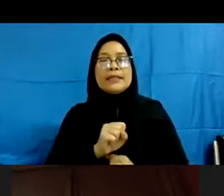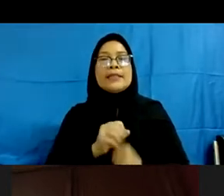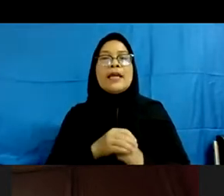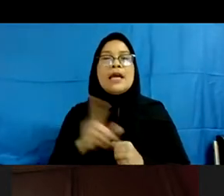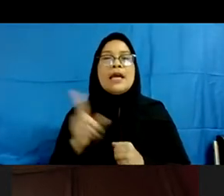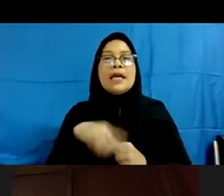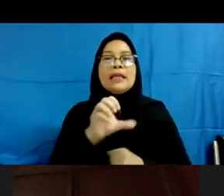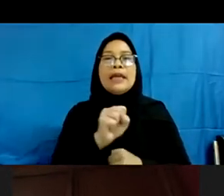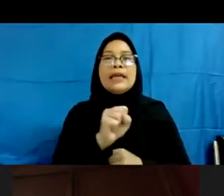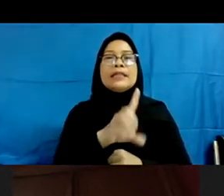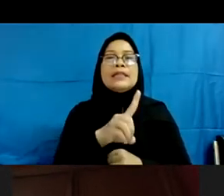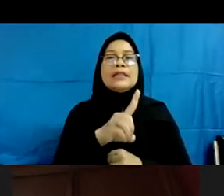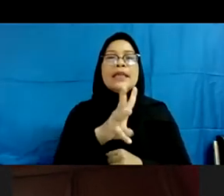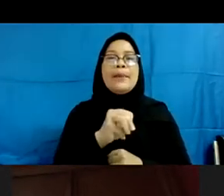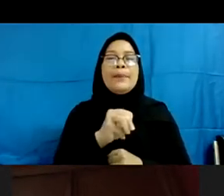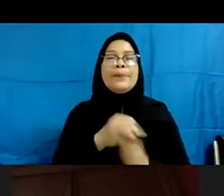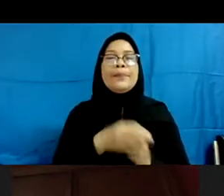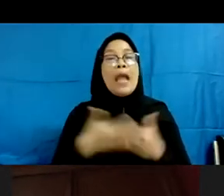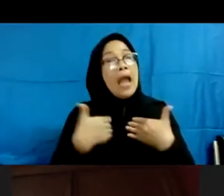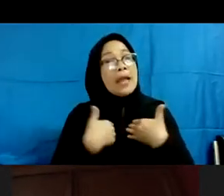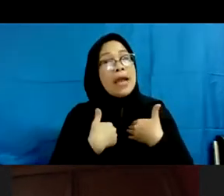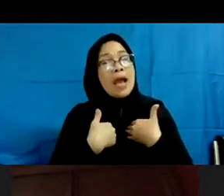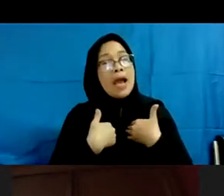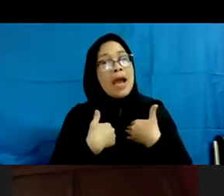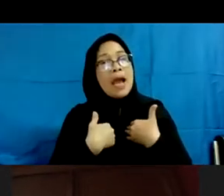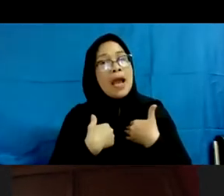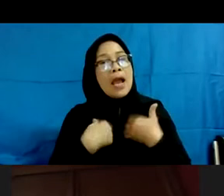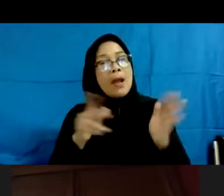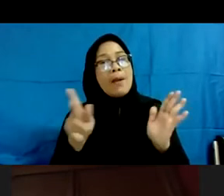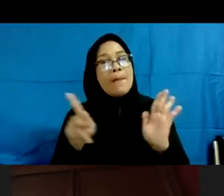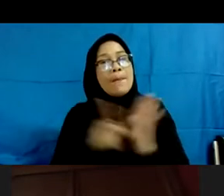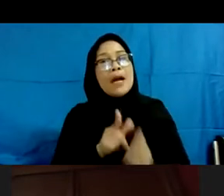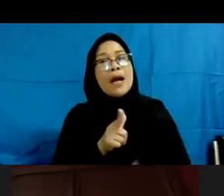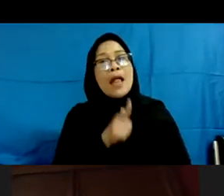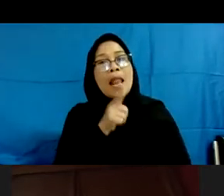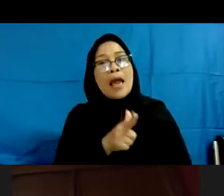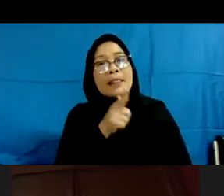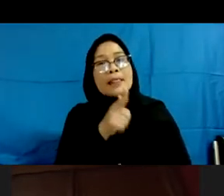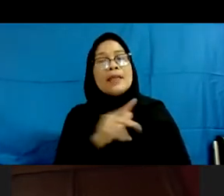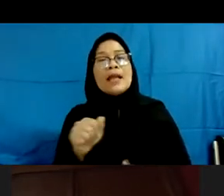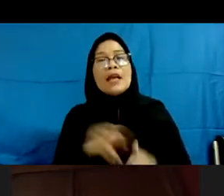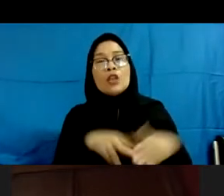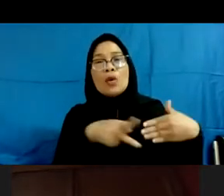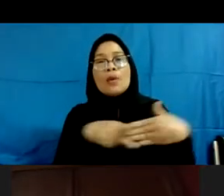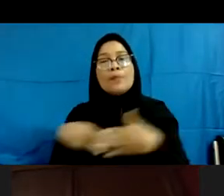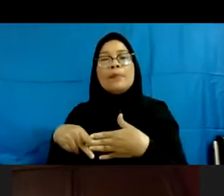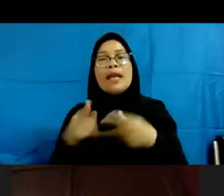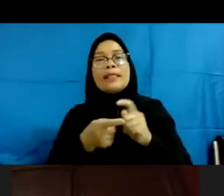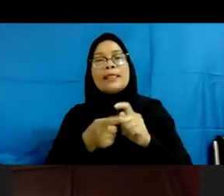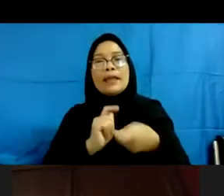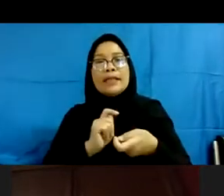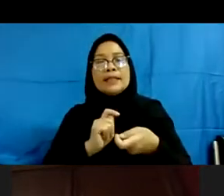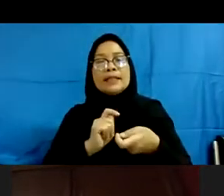sisi SDM. Dari sisi SDM ada pelatihan atau bimbingan teknis atau